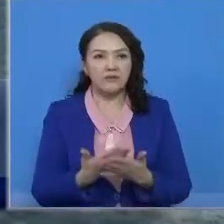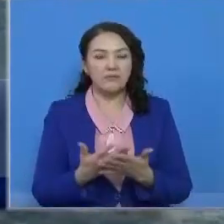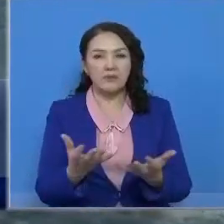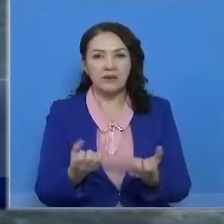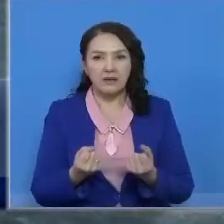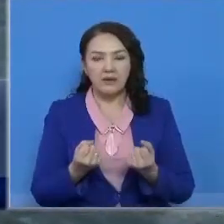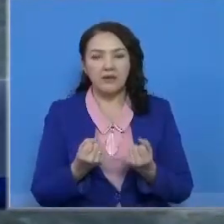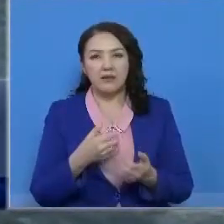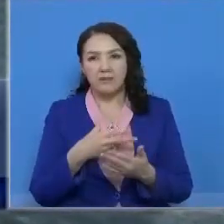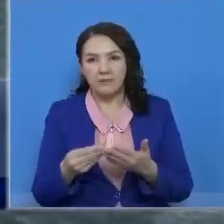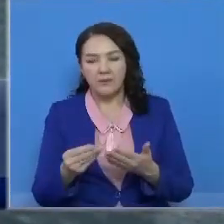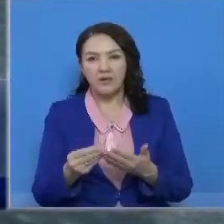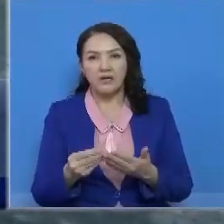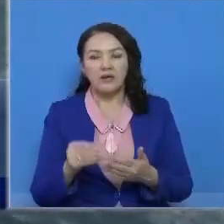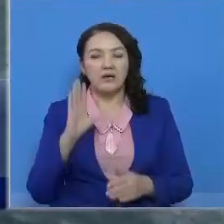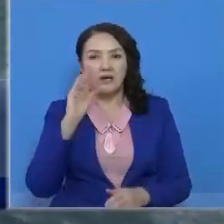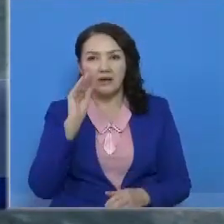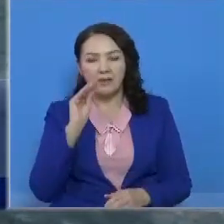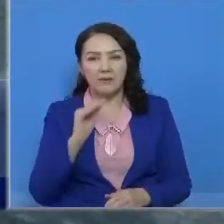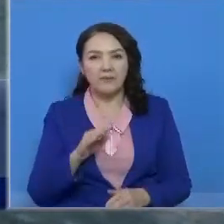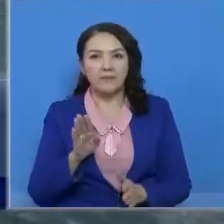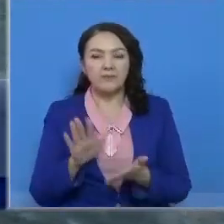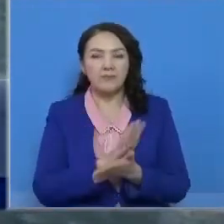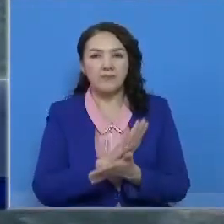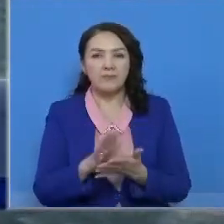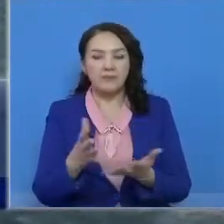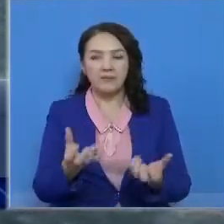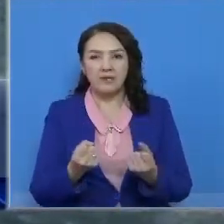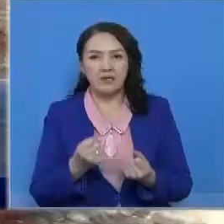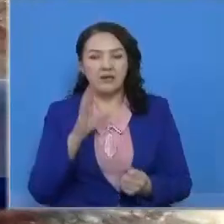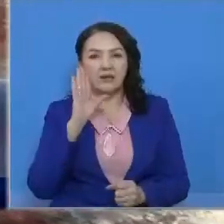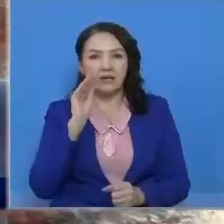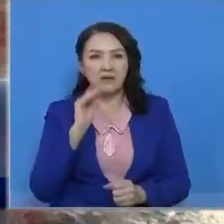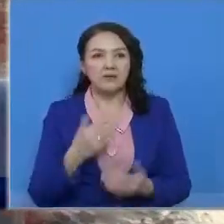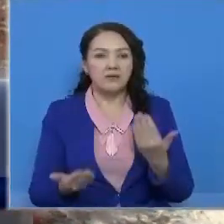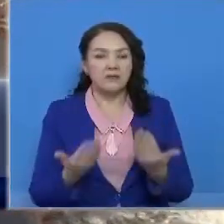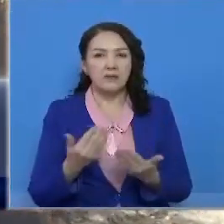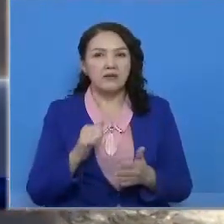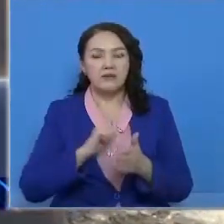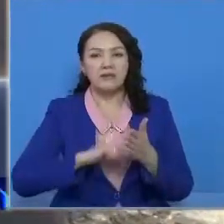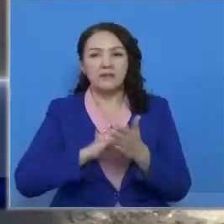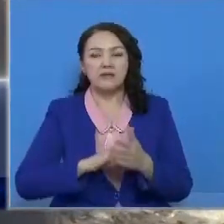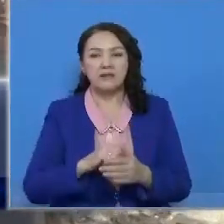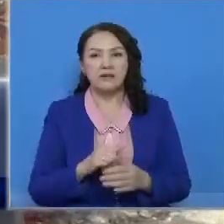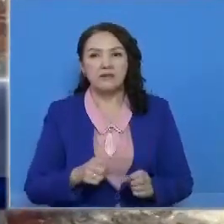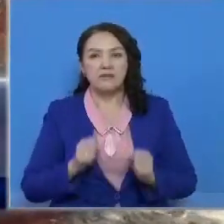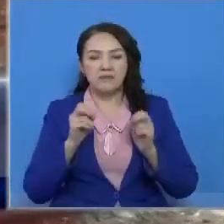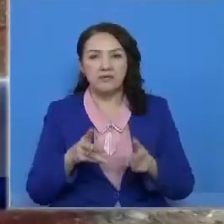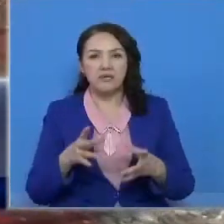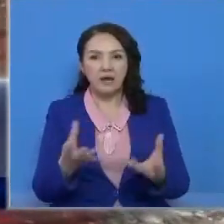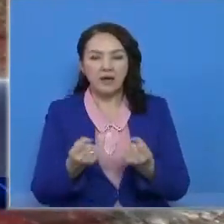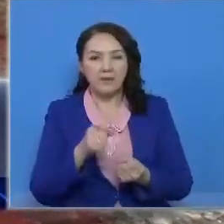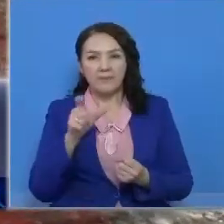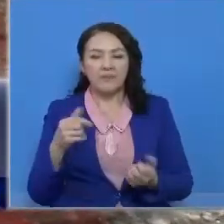брать его покупать или даже бесплатно дворняжку на себя если они причиняет вред нападает на людей